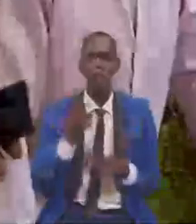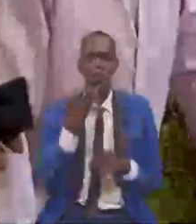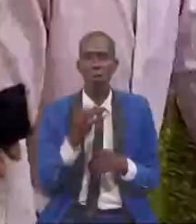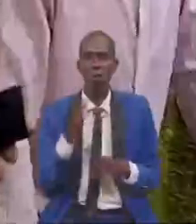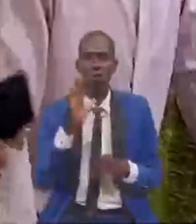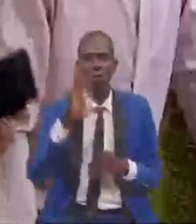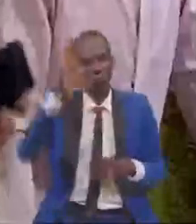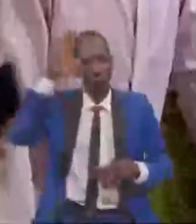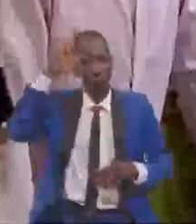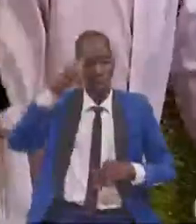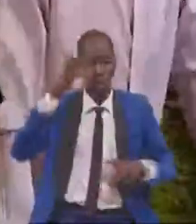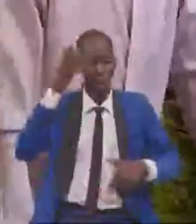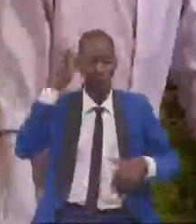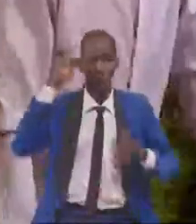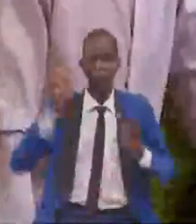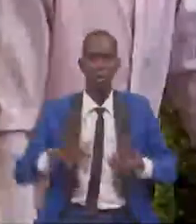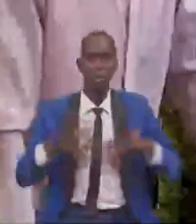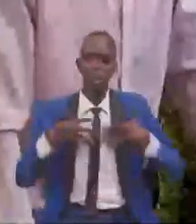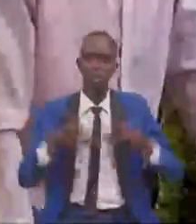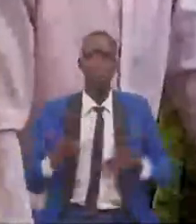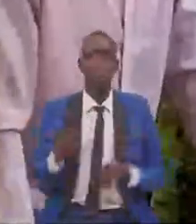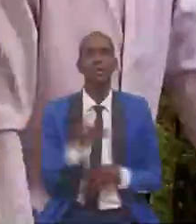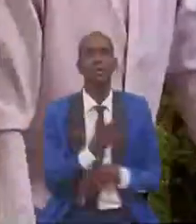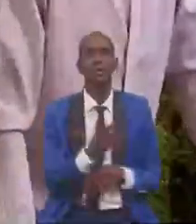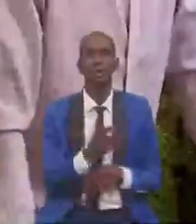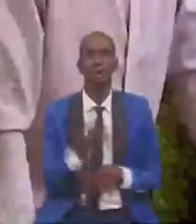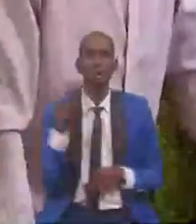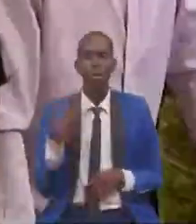Il peut vous guérir de toute forme de maladie incurable.